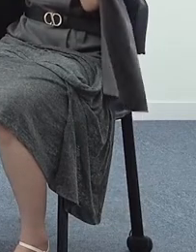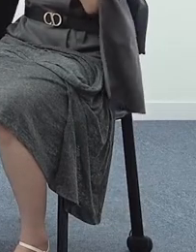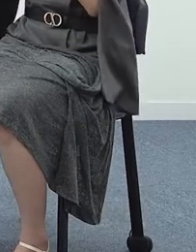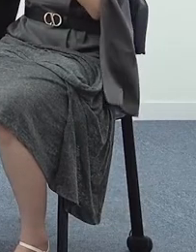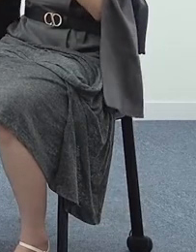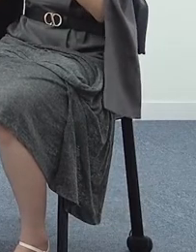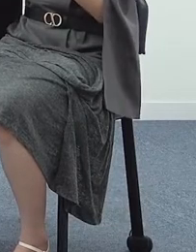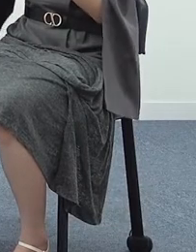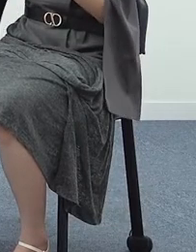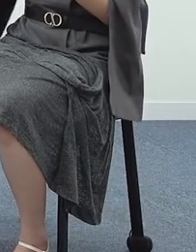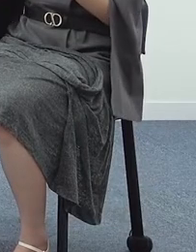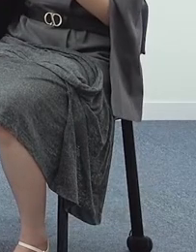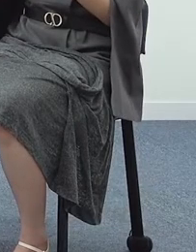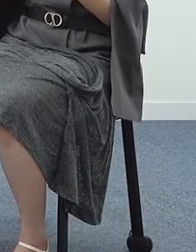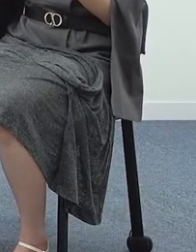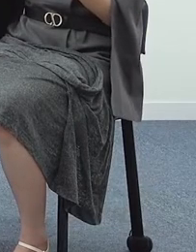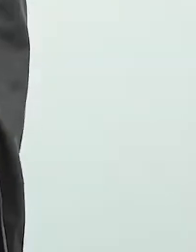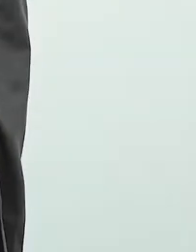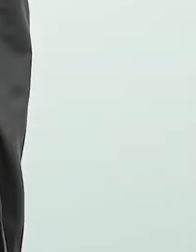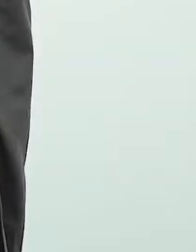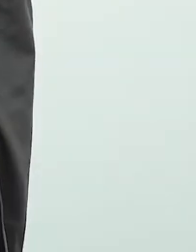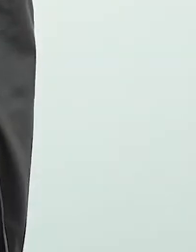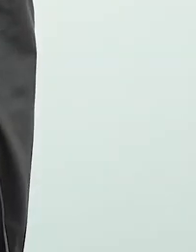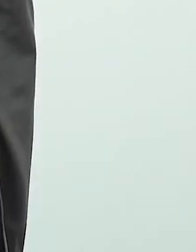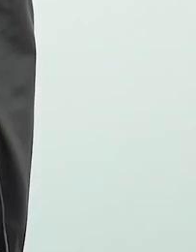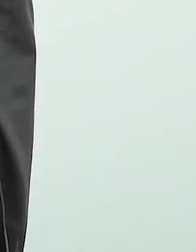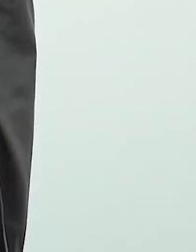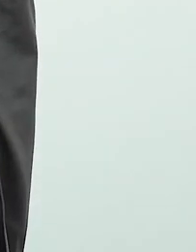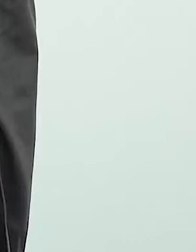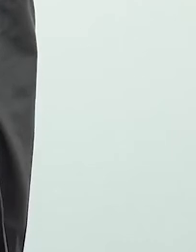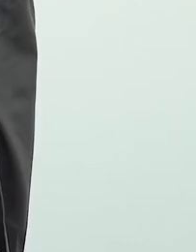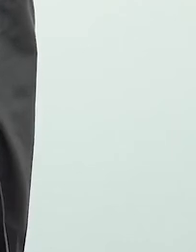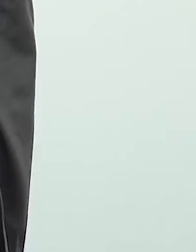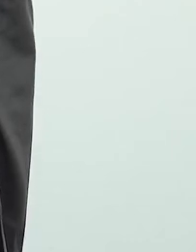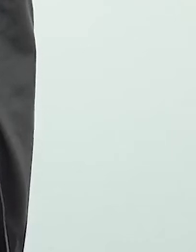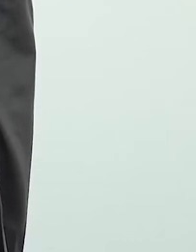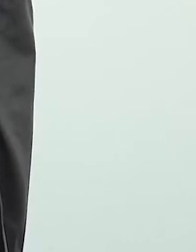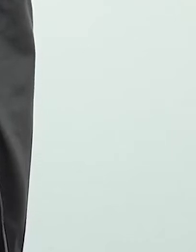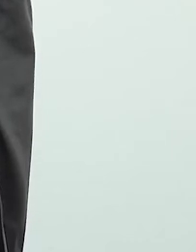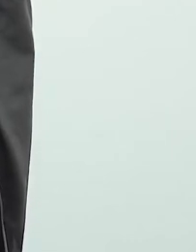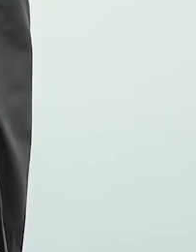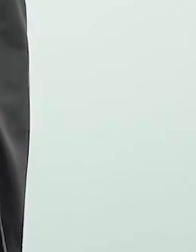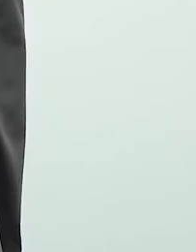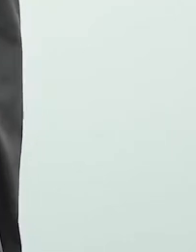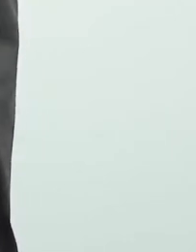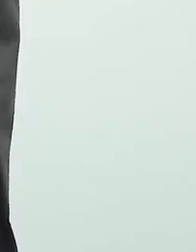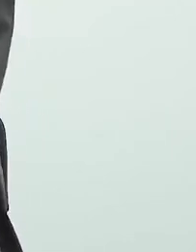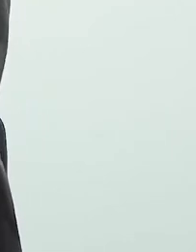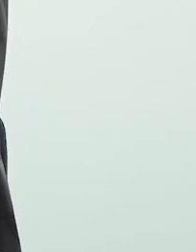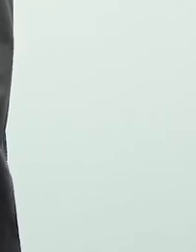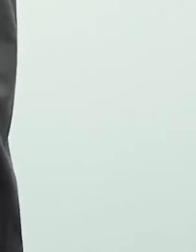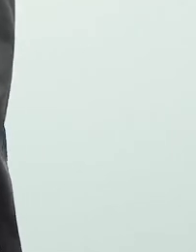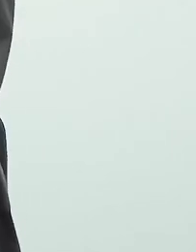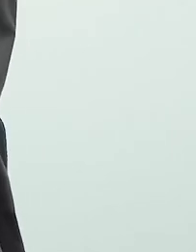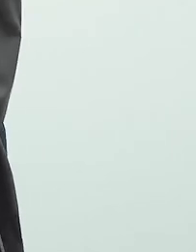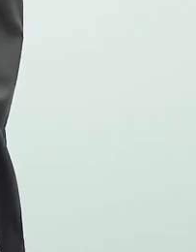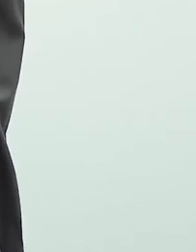도움을 받았어요 그런데 예 어 공부를 할 때는 어려움